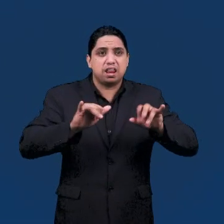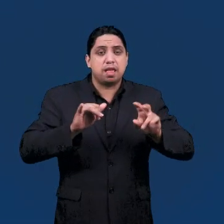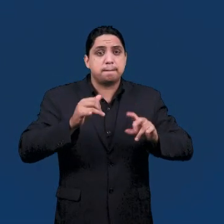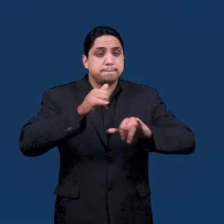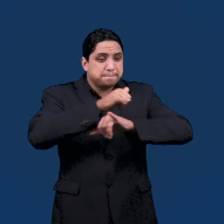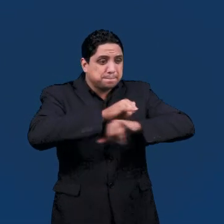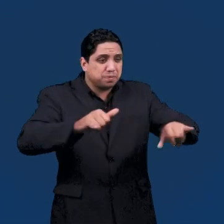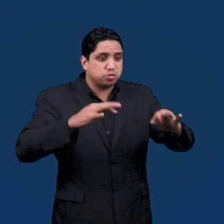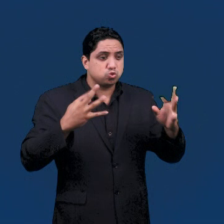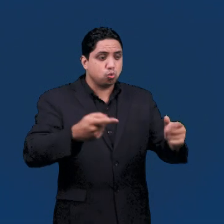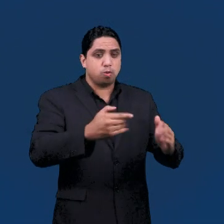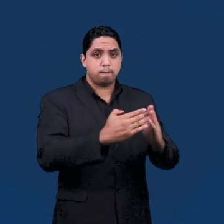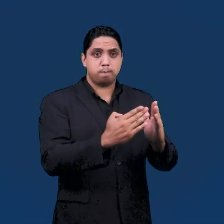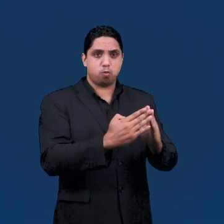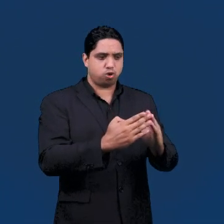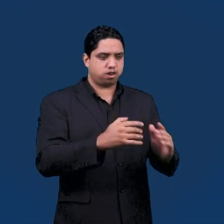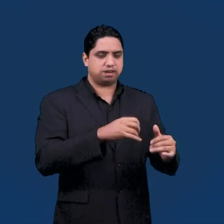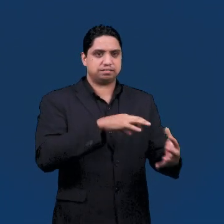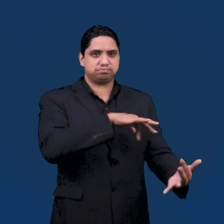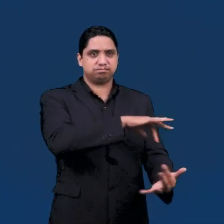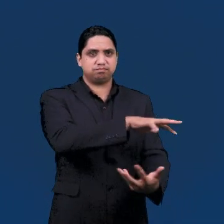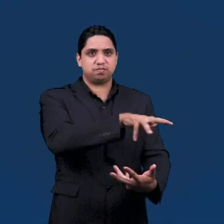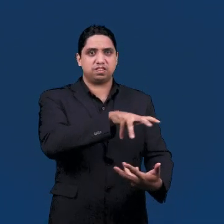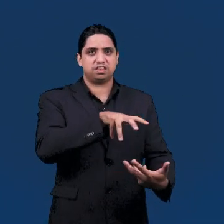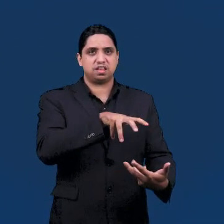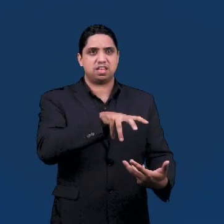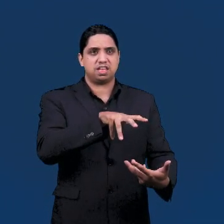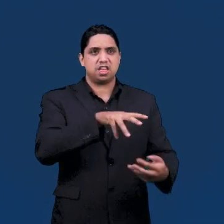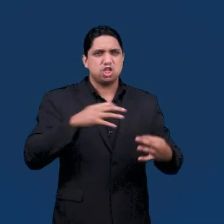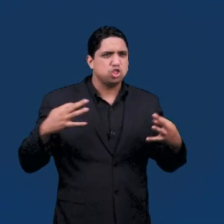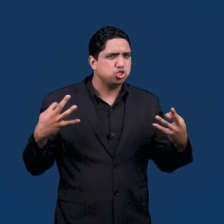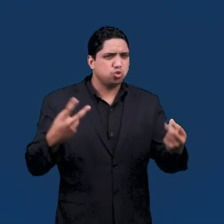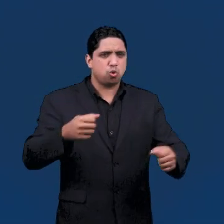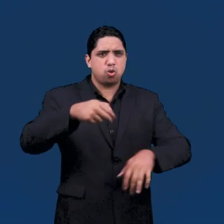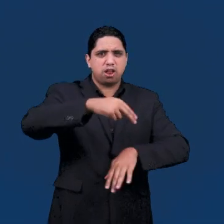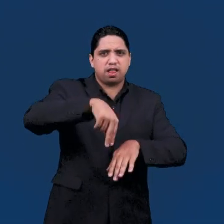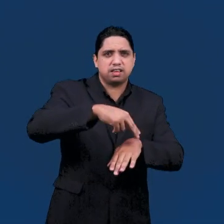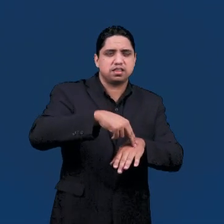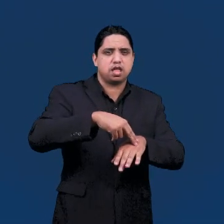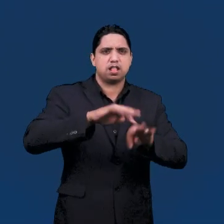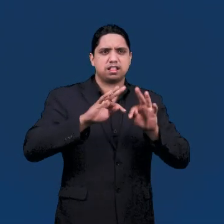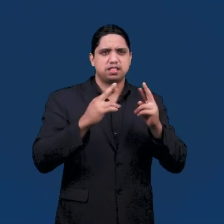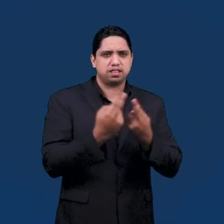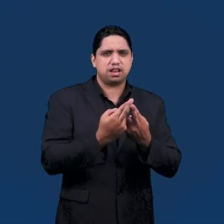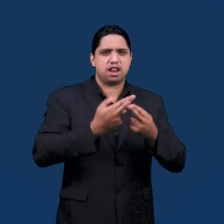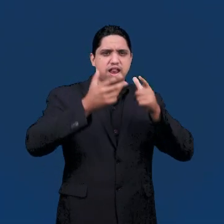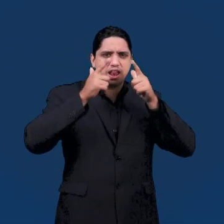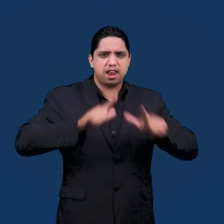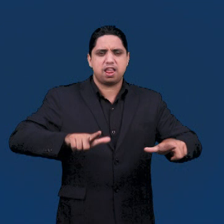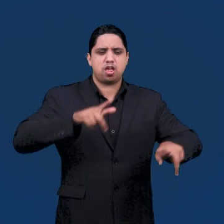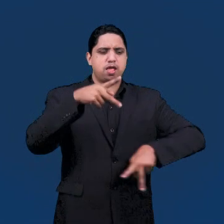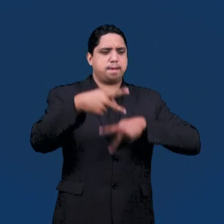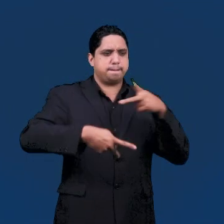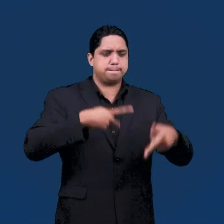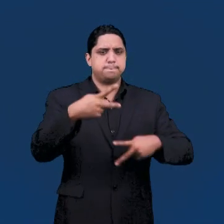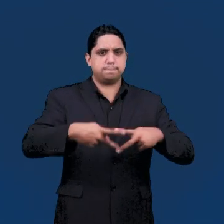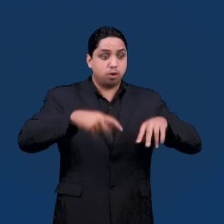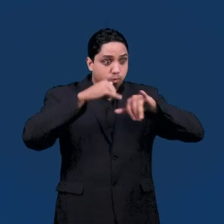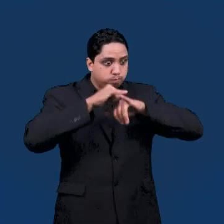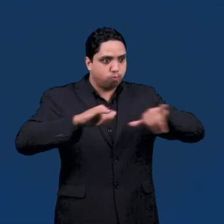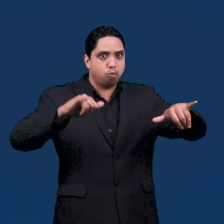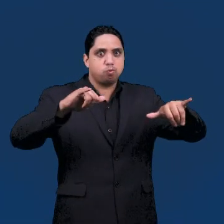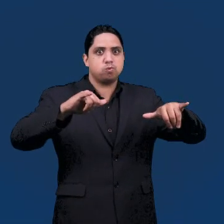земле и всякому племени и колену и языку, и